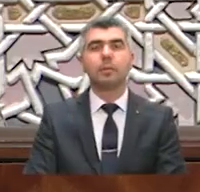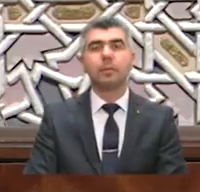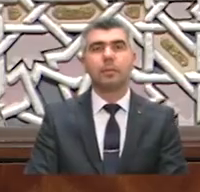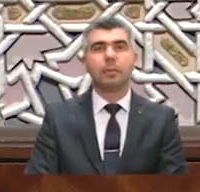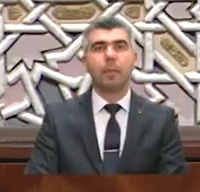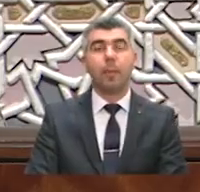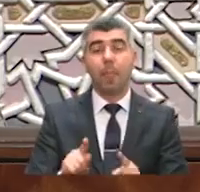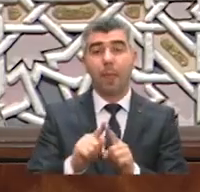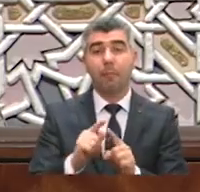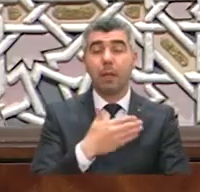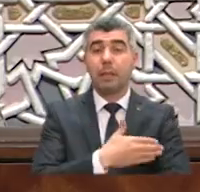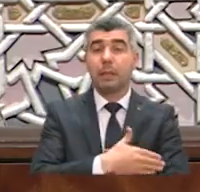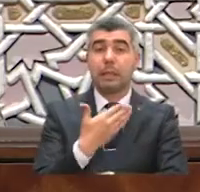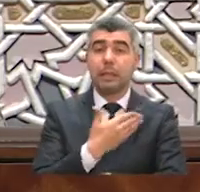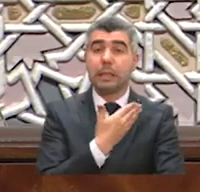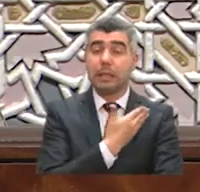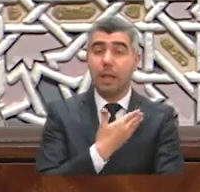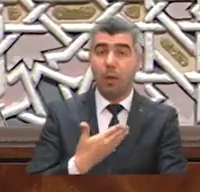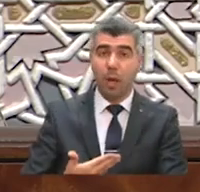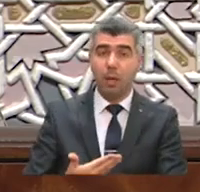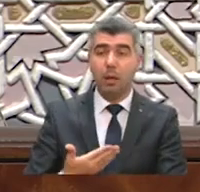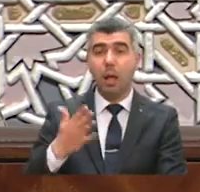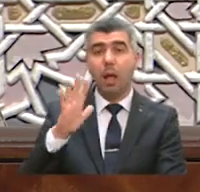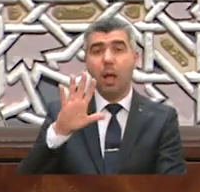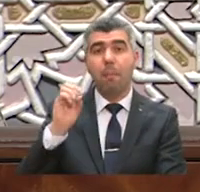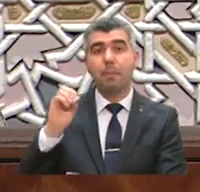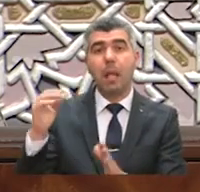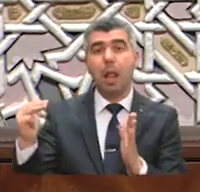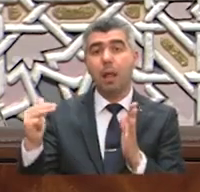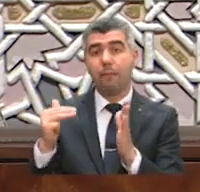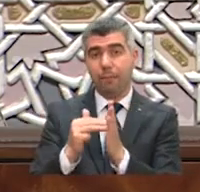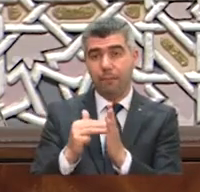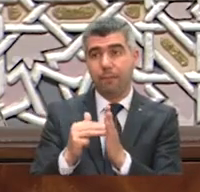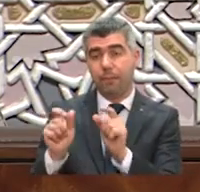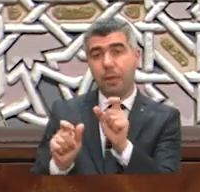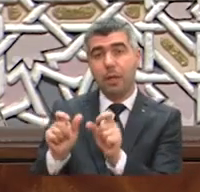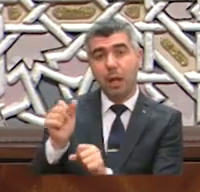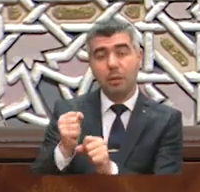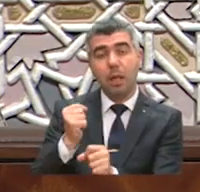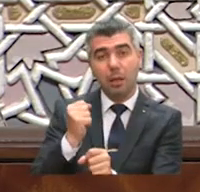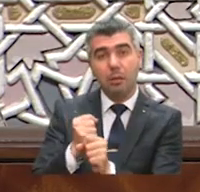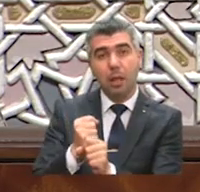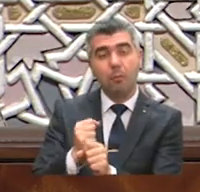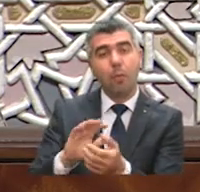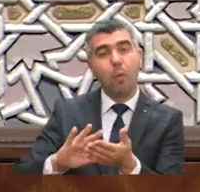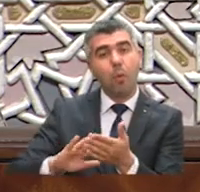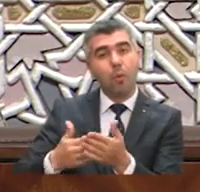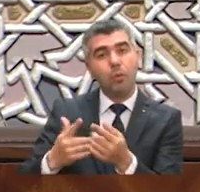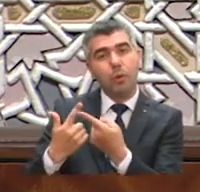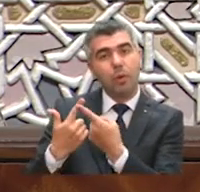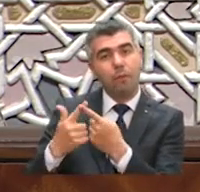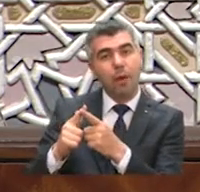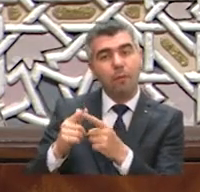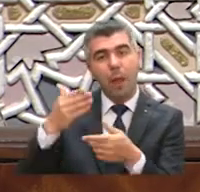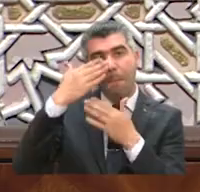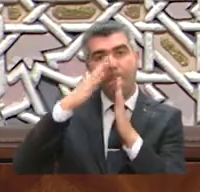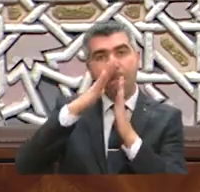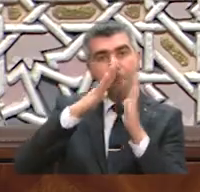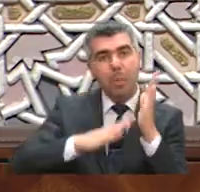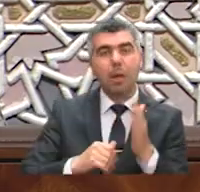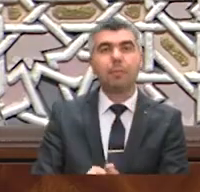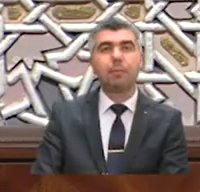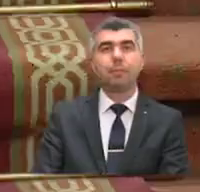إدارة الجمارك تقريبا أكثر من 5000 الناس، وعندها واحد الدور مهم جدا في الاقتصاد ديالنا في جميع أنحاء المملكة.